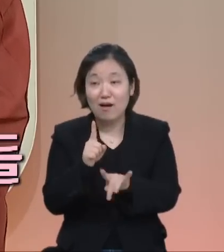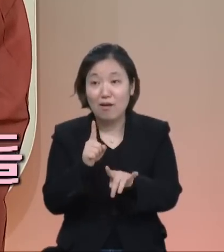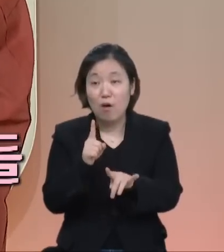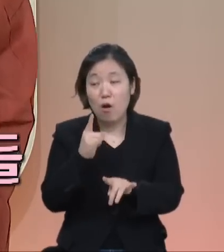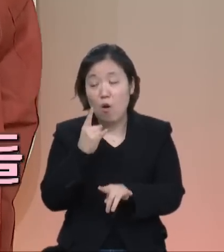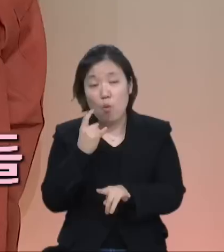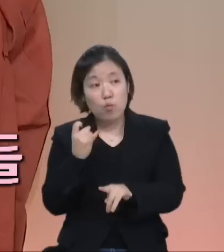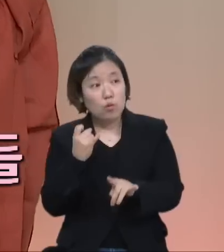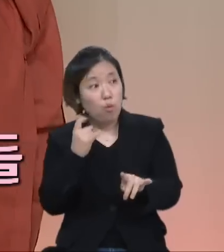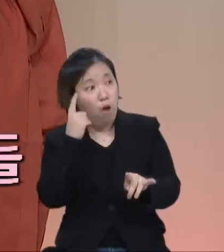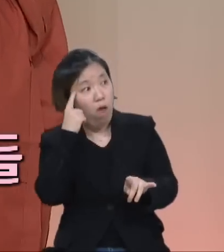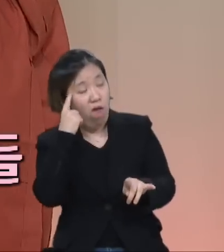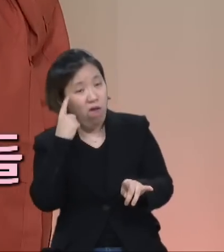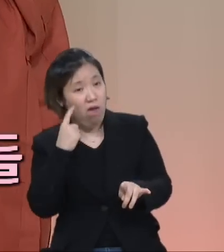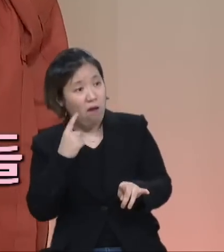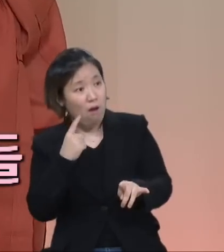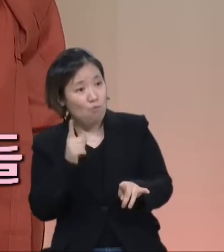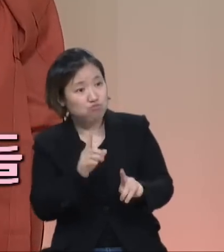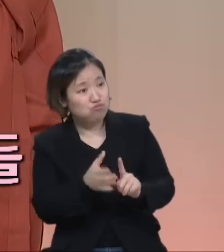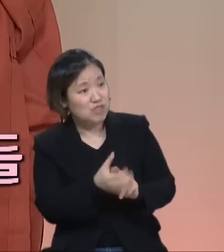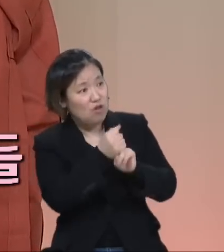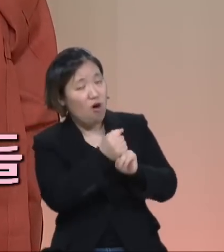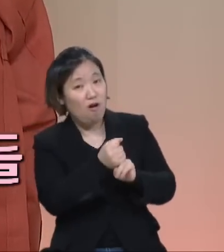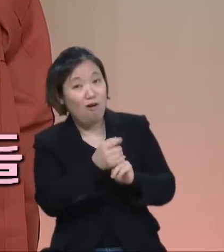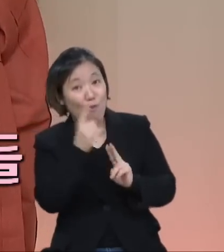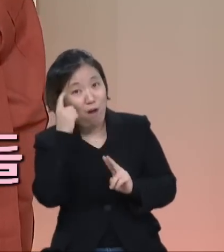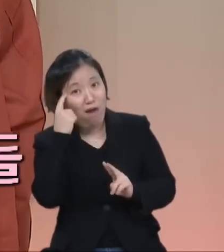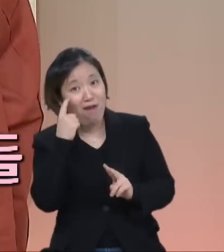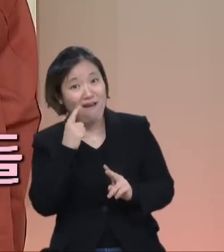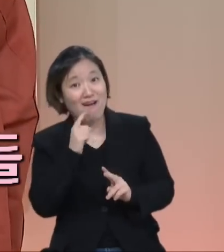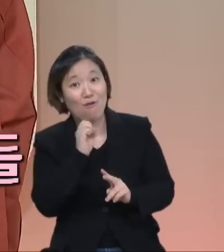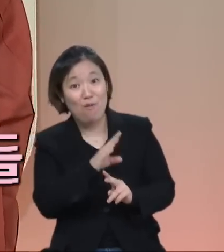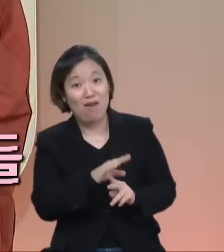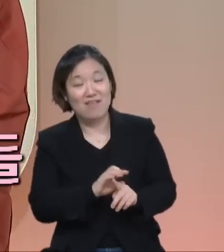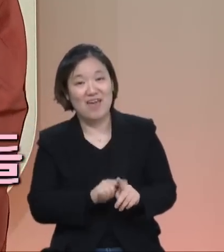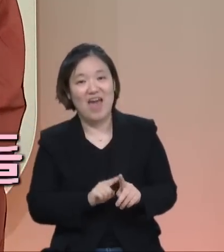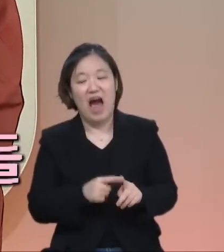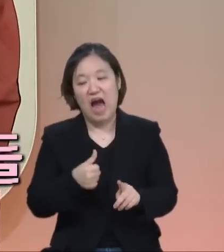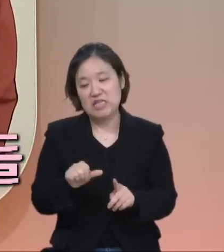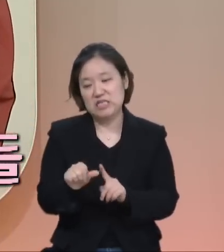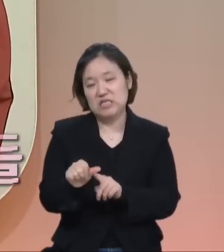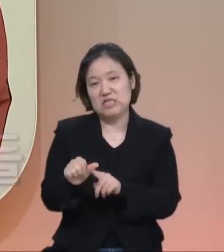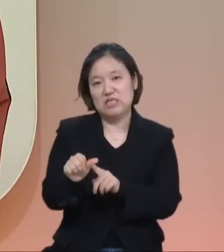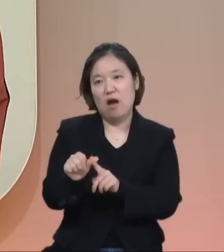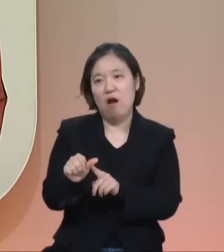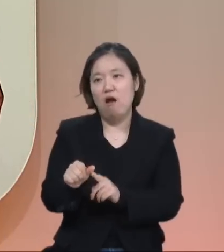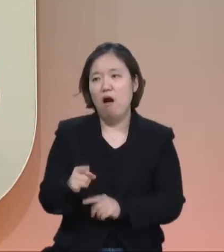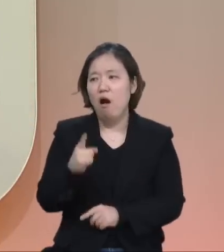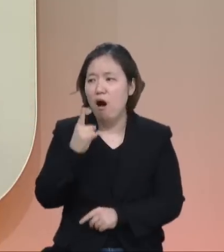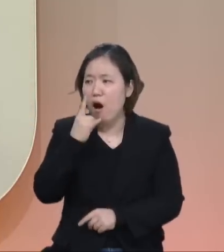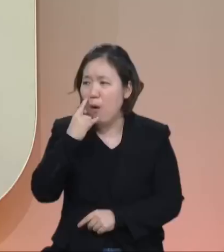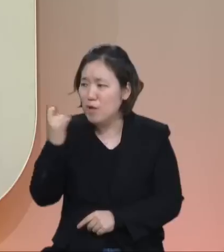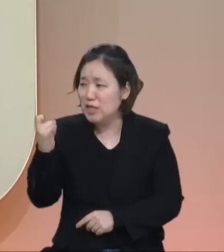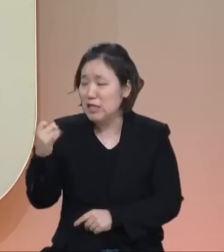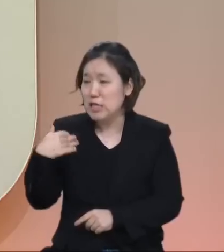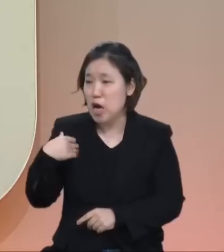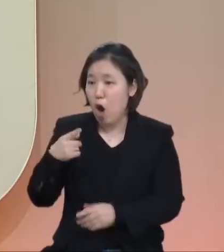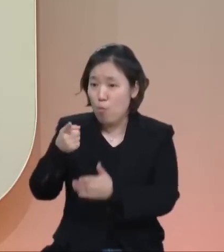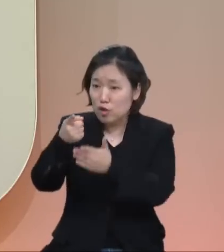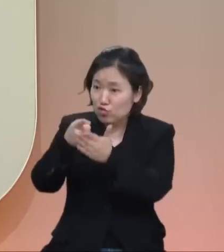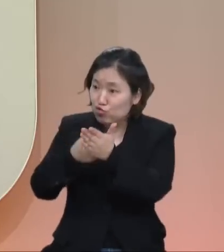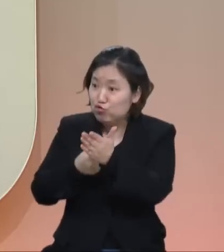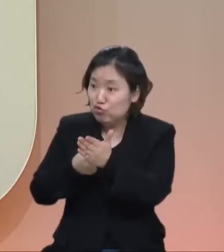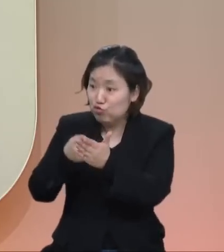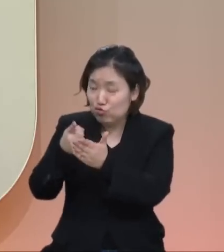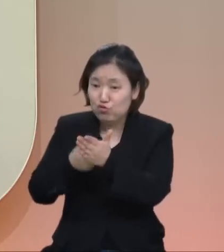어머니가 뭐 어쩔 줄 몰라니까 아들이 하는 말에 어머니 수술실에